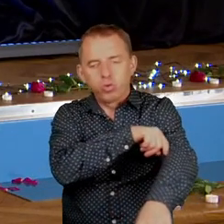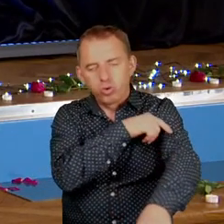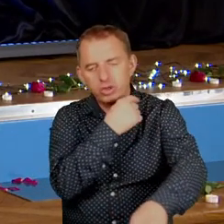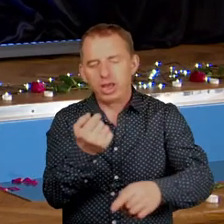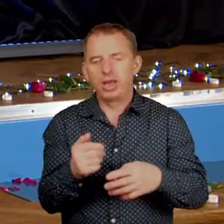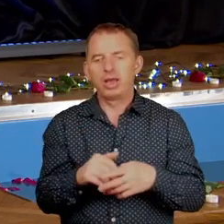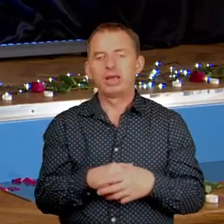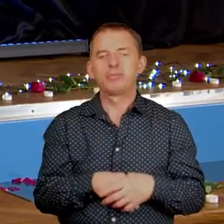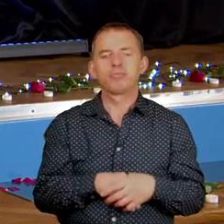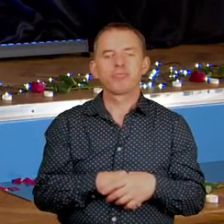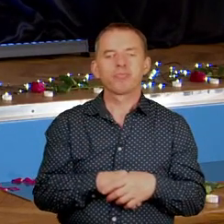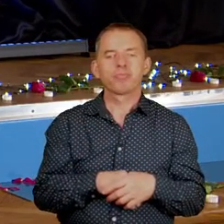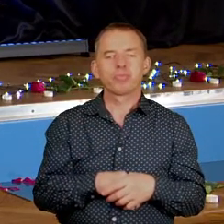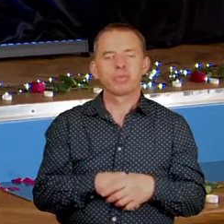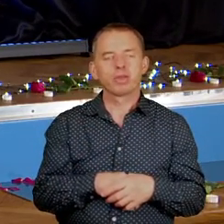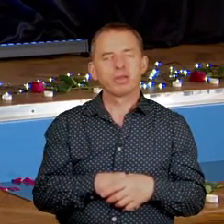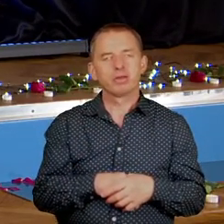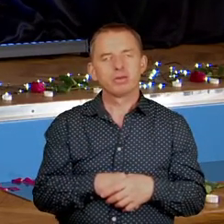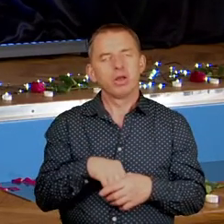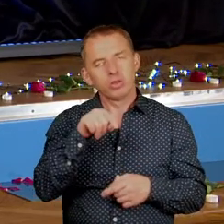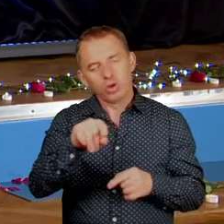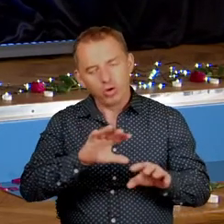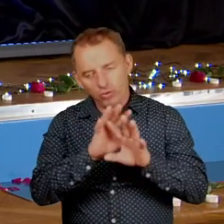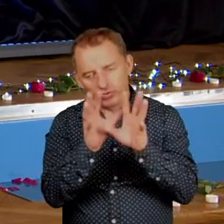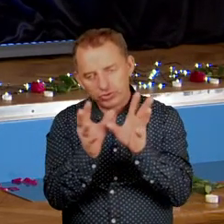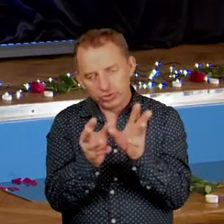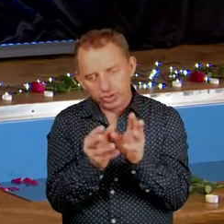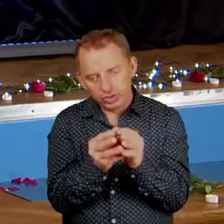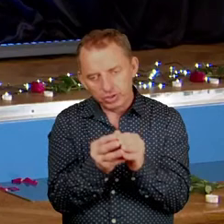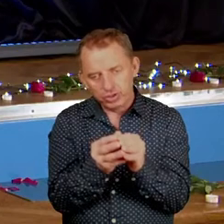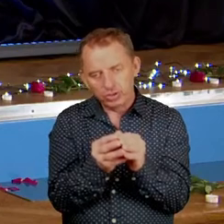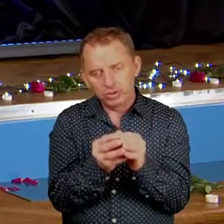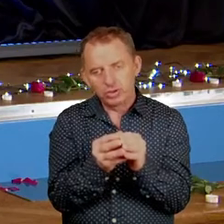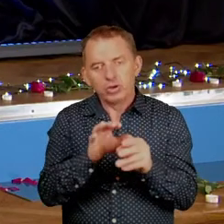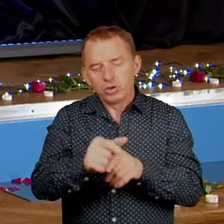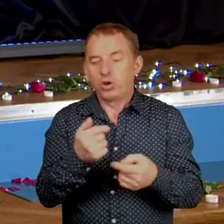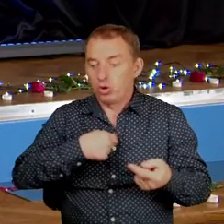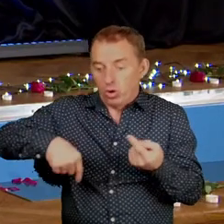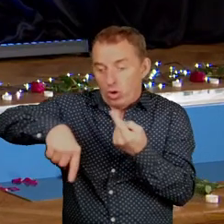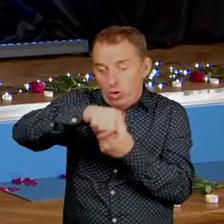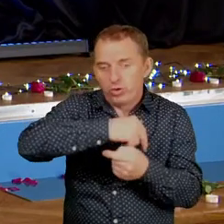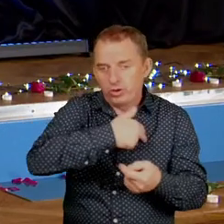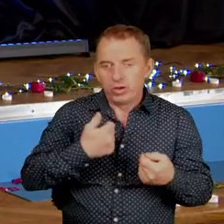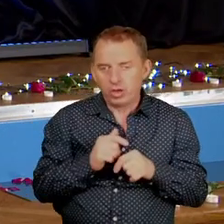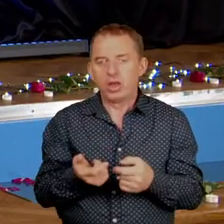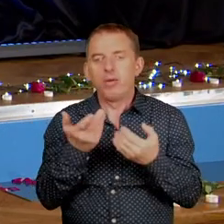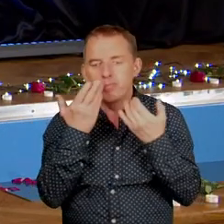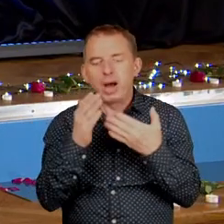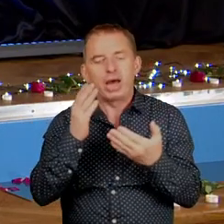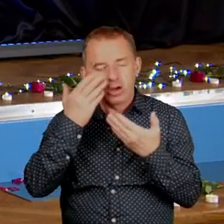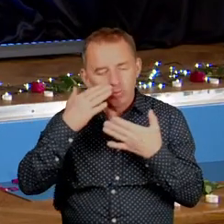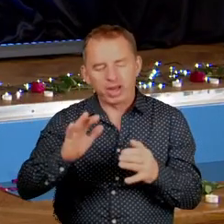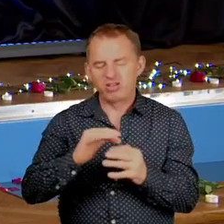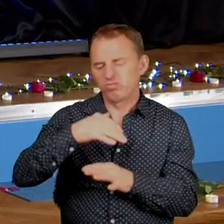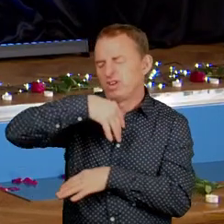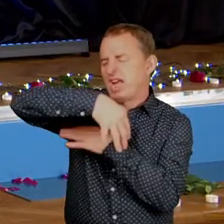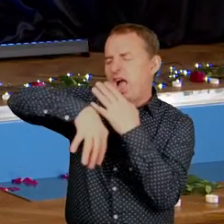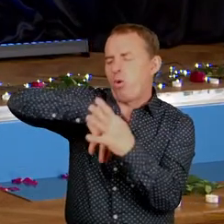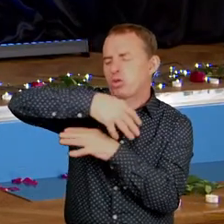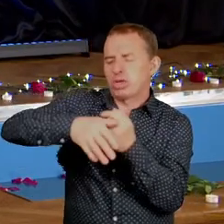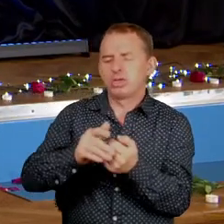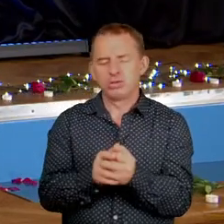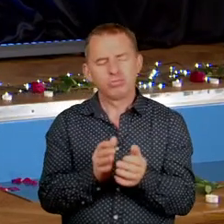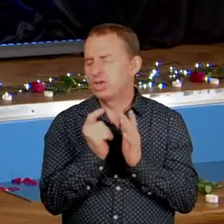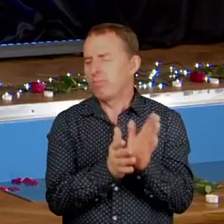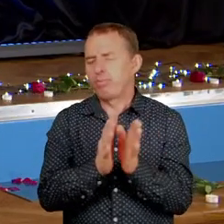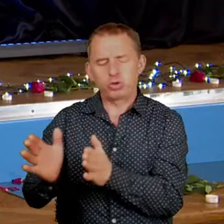us are chaotic. I to wszystko, co dookoła nas się dzieje, jest bardzo, bardzo chaotyczne. When we face the challenges,